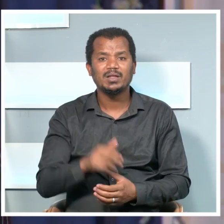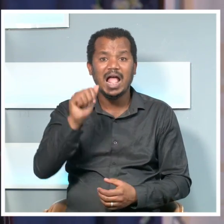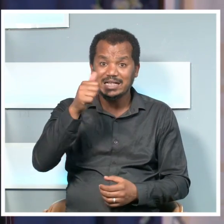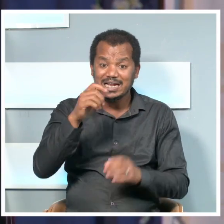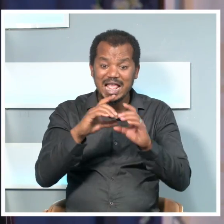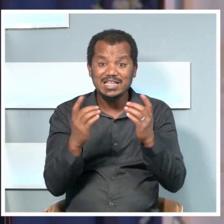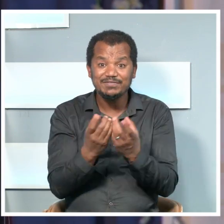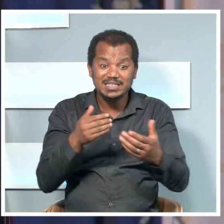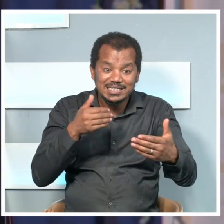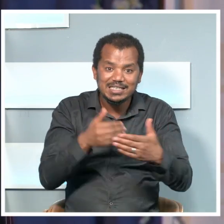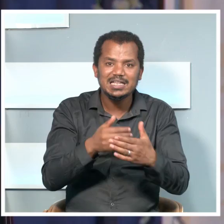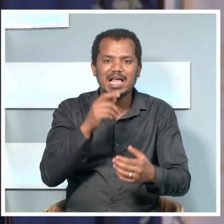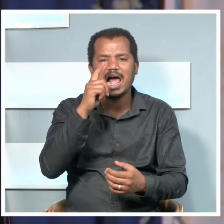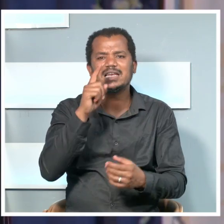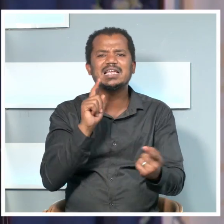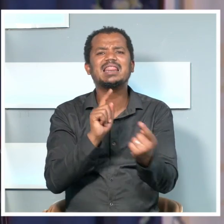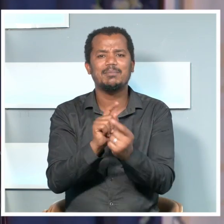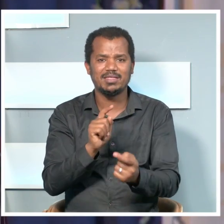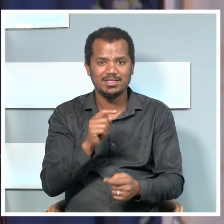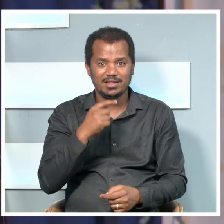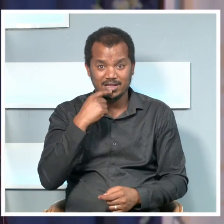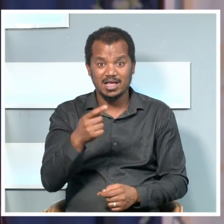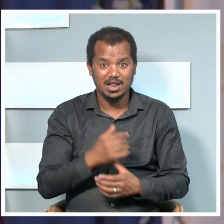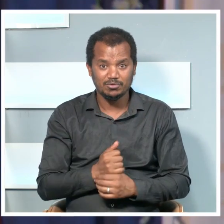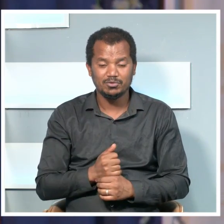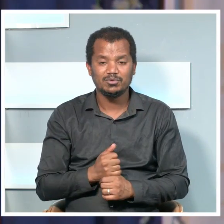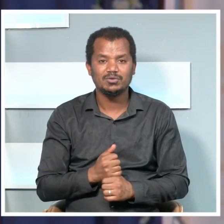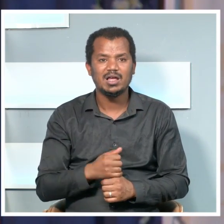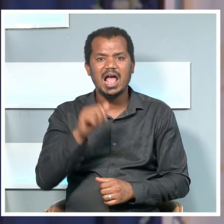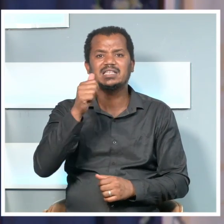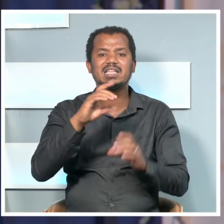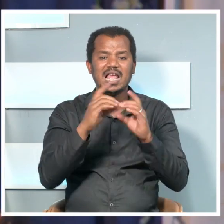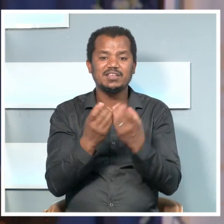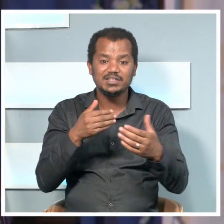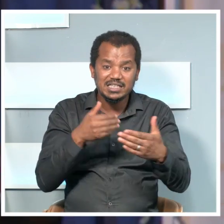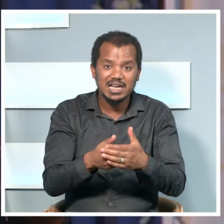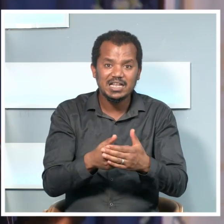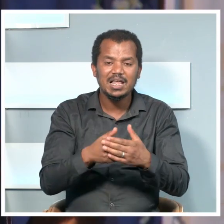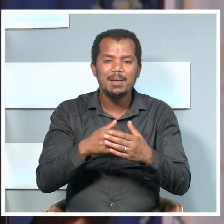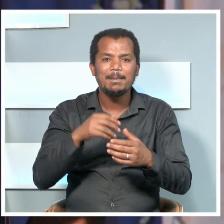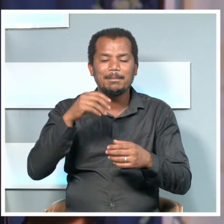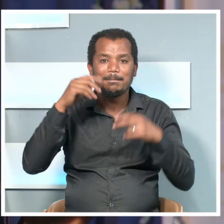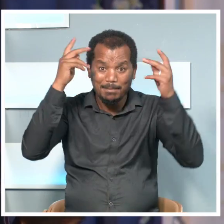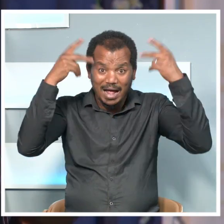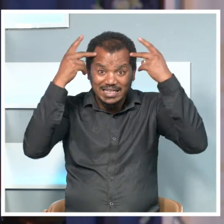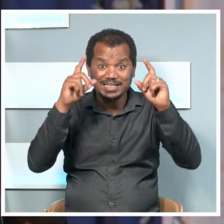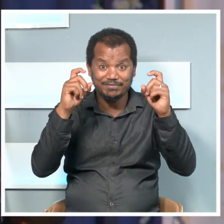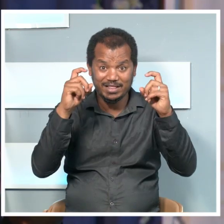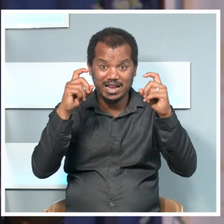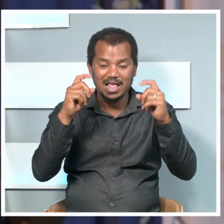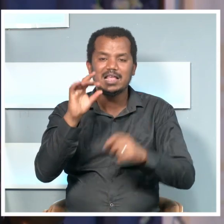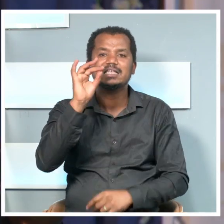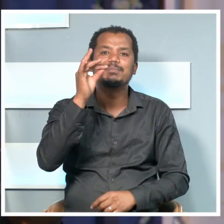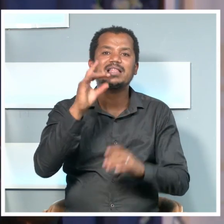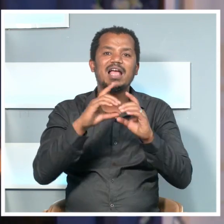10ኛ ክፍል ላይ ስደርስ የገጠመኝ ነገር እነግራለሁ 10ኛ ክፍል ላይ ስደርስ ማትሪክ ለመፈተን